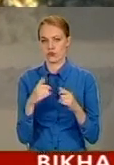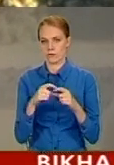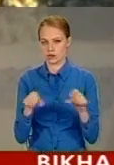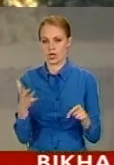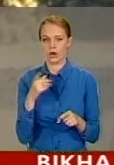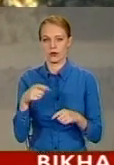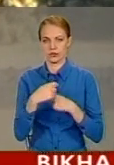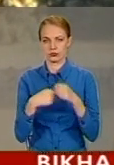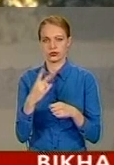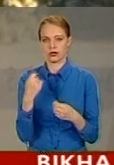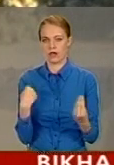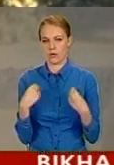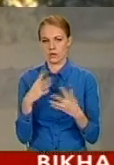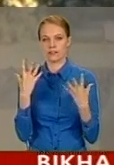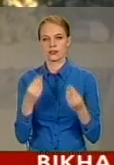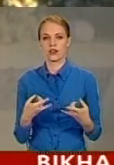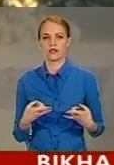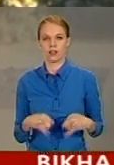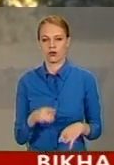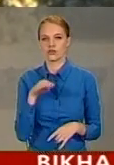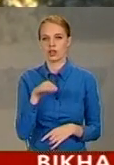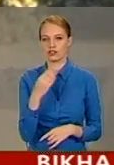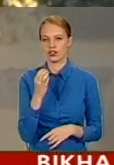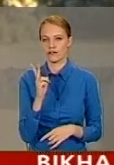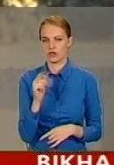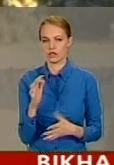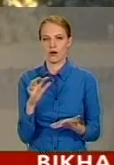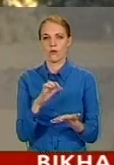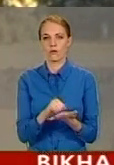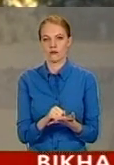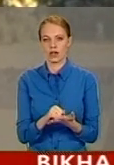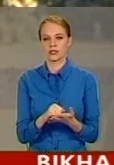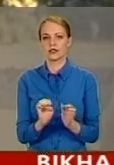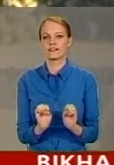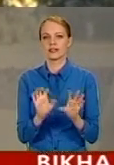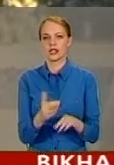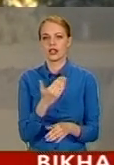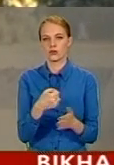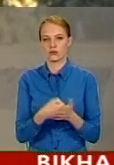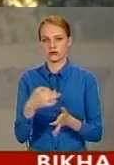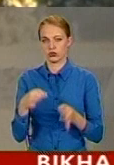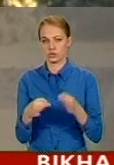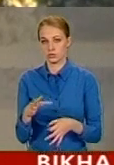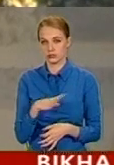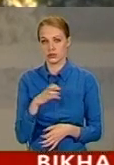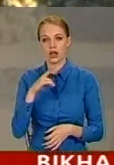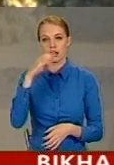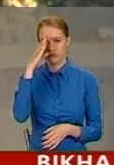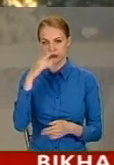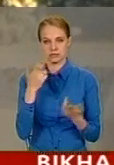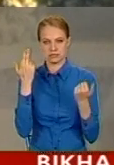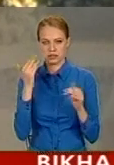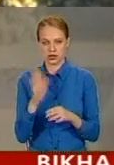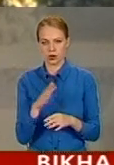стрічку, яку він пов'язав на одяг у день народження Тараса Шевченка, окупанти віддали його до суду. Та парубок не